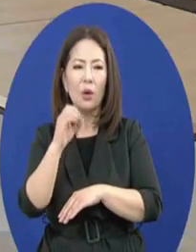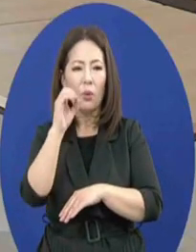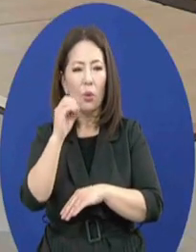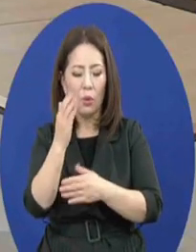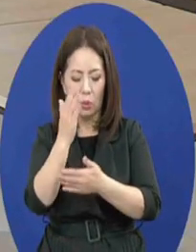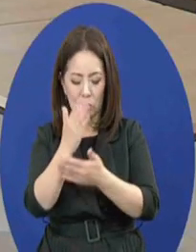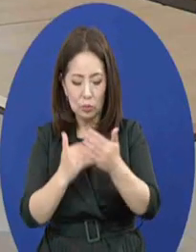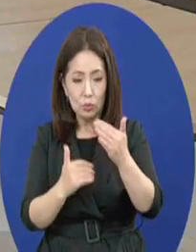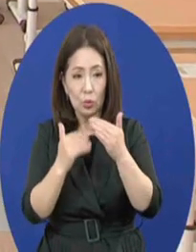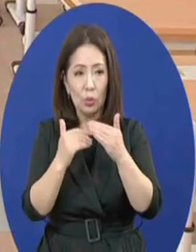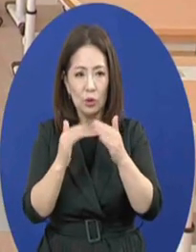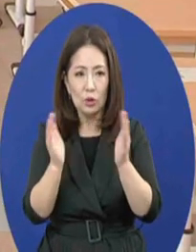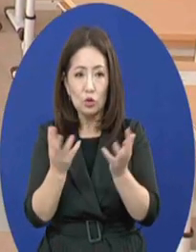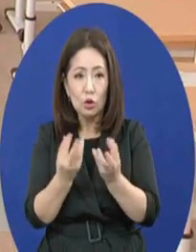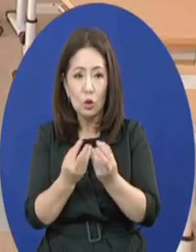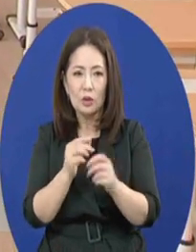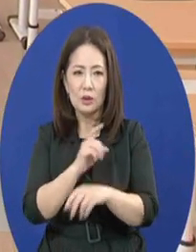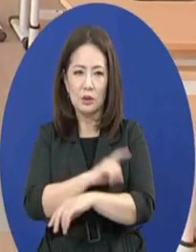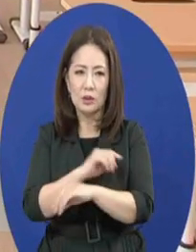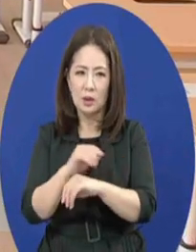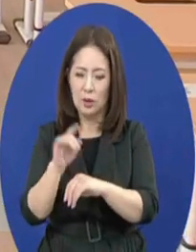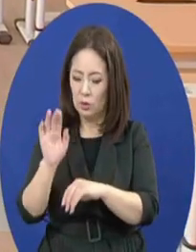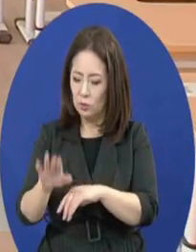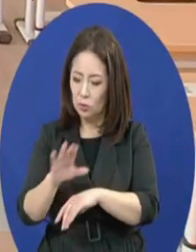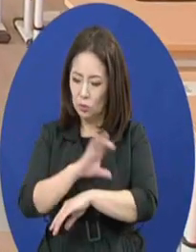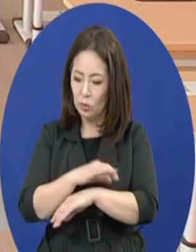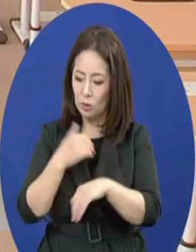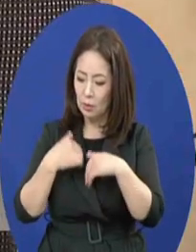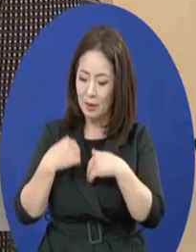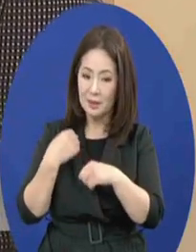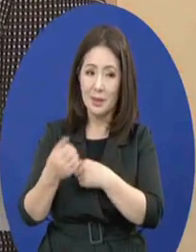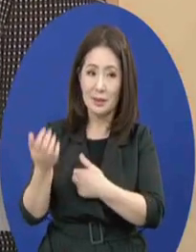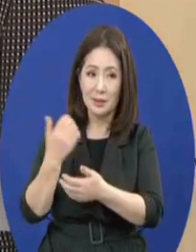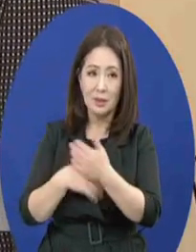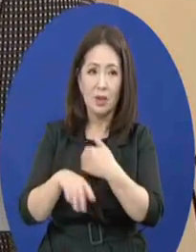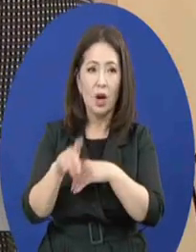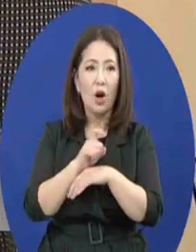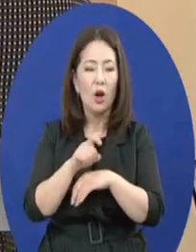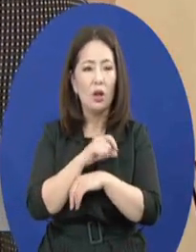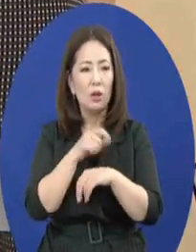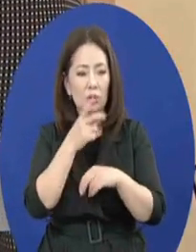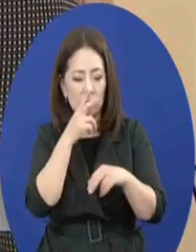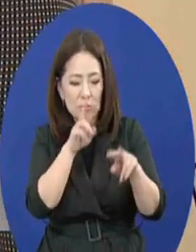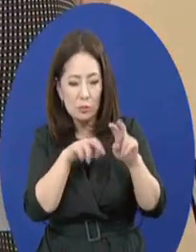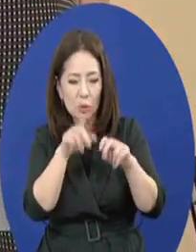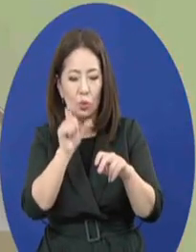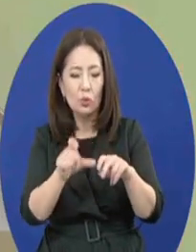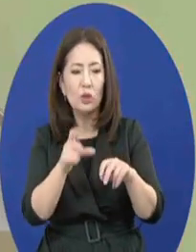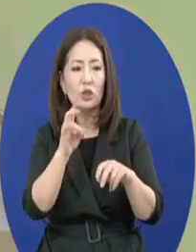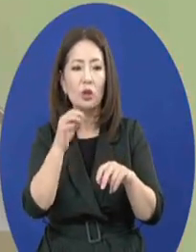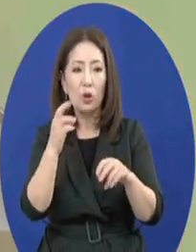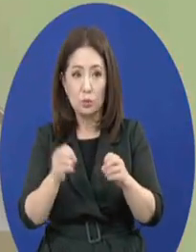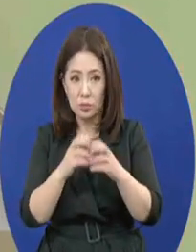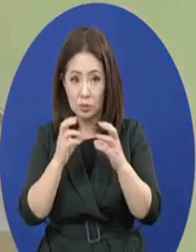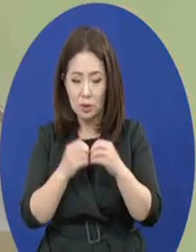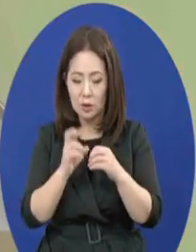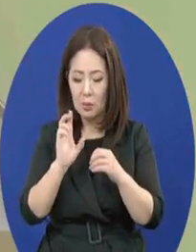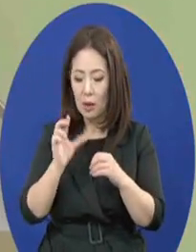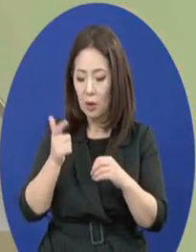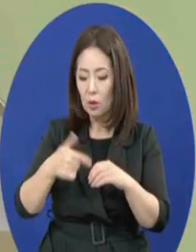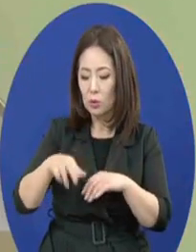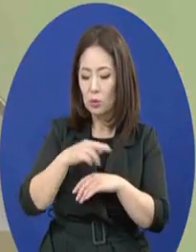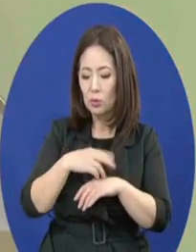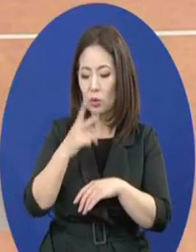50% дүүргэлтээр хичээллэх юм байна. Шинээр ашиглалтанд орсон сургуулийн багш ажилчдыг хорооны иргэдээс хүний нөөцөөр бүрдүүлжээ. Мөн Баянгол